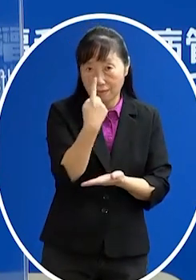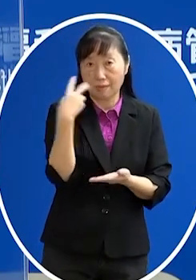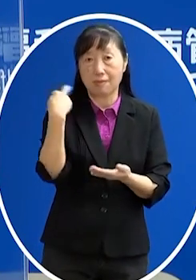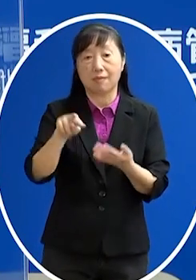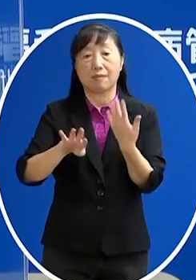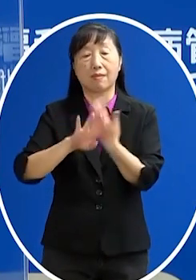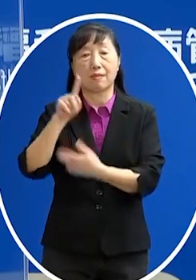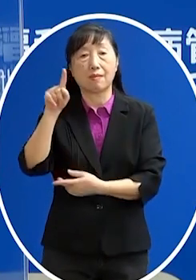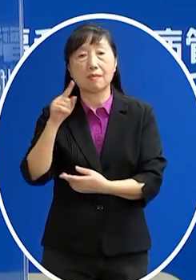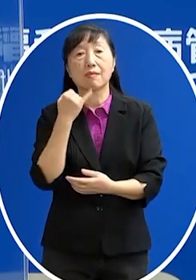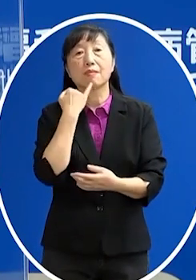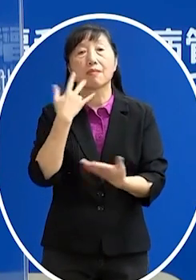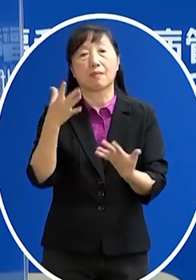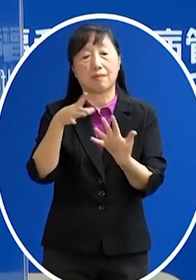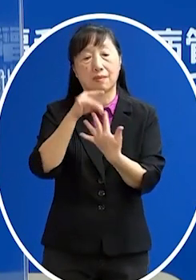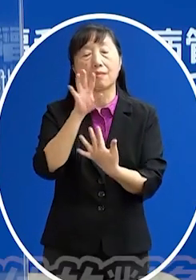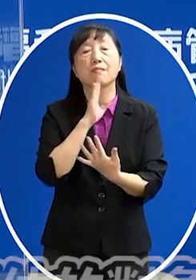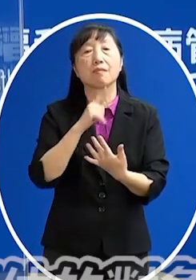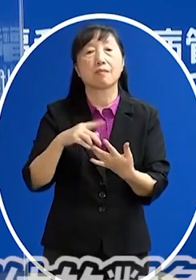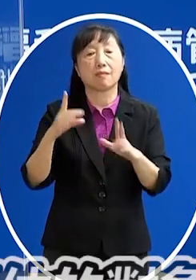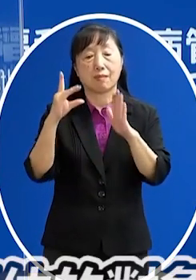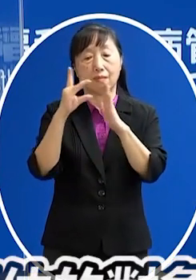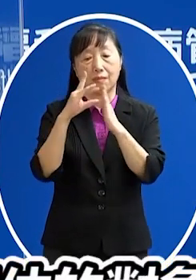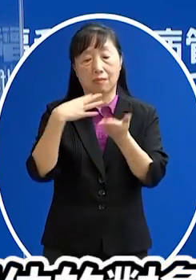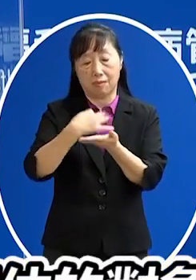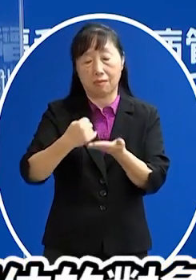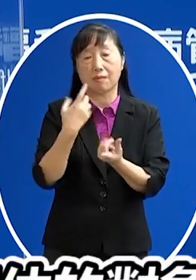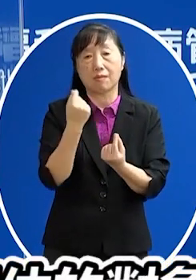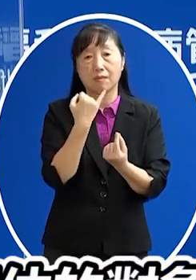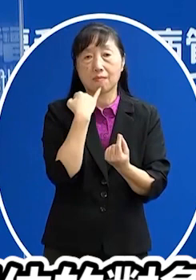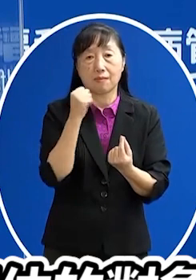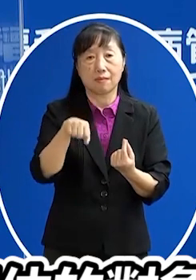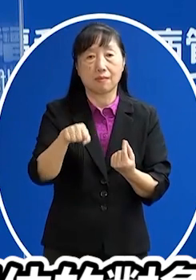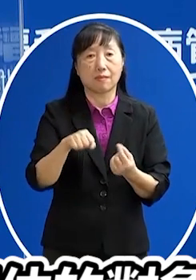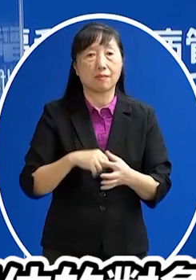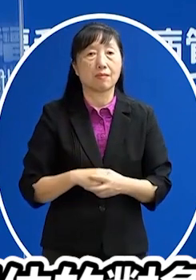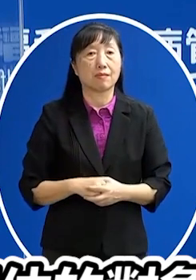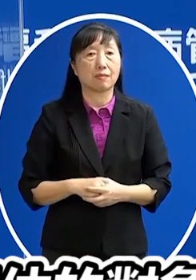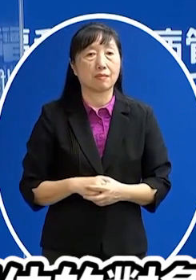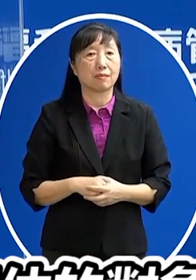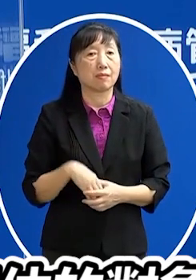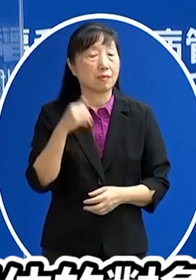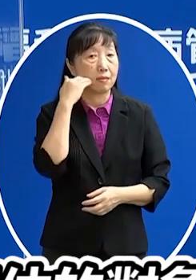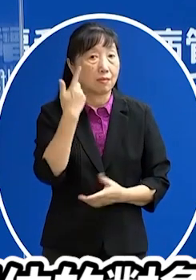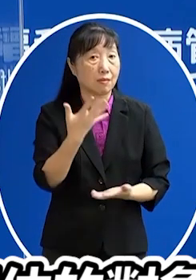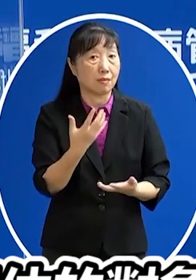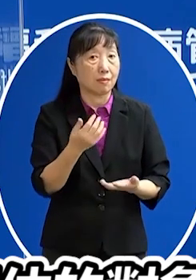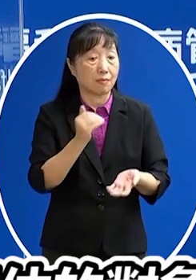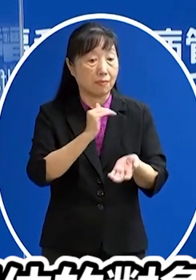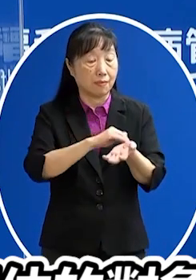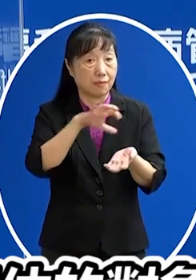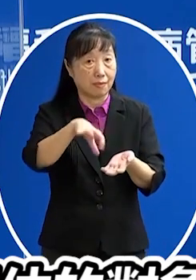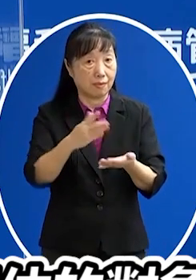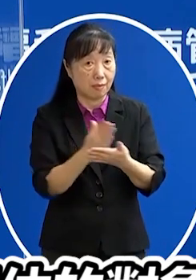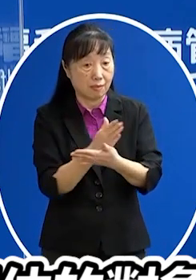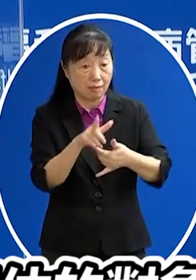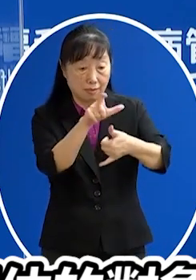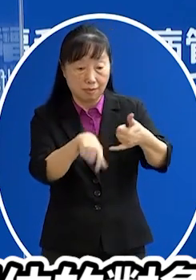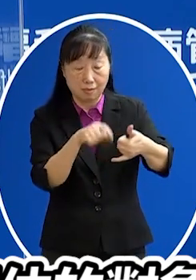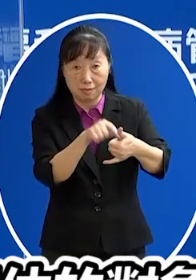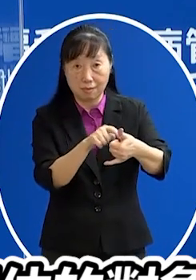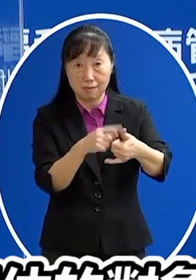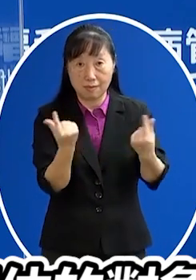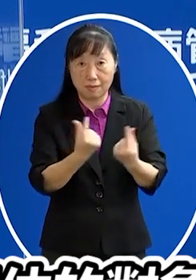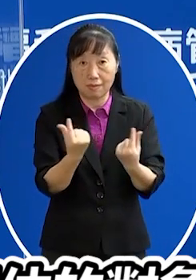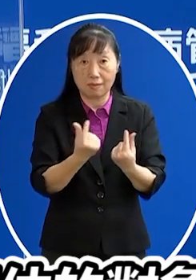可以一起，这样就可以登记上来。好，然后针对已经有医疗院所现场评估的对象，